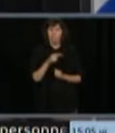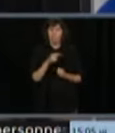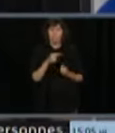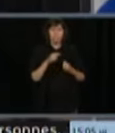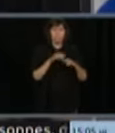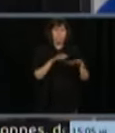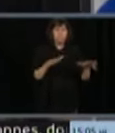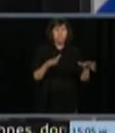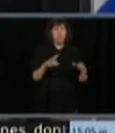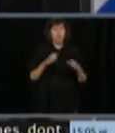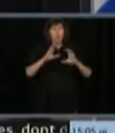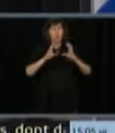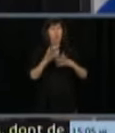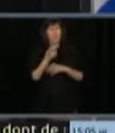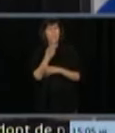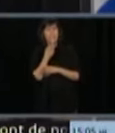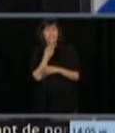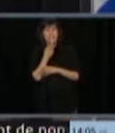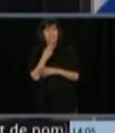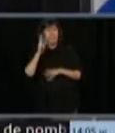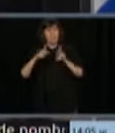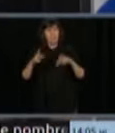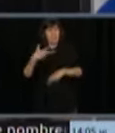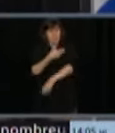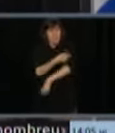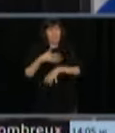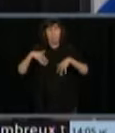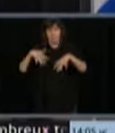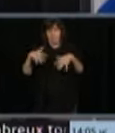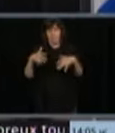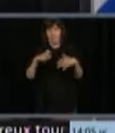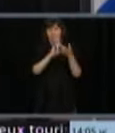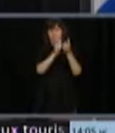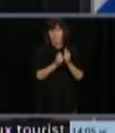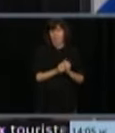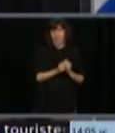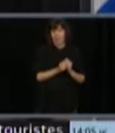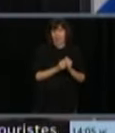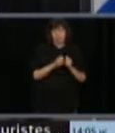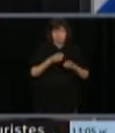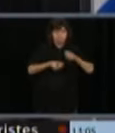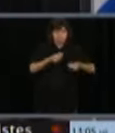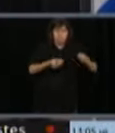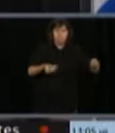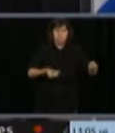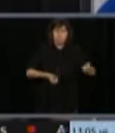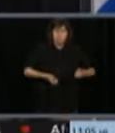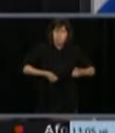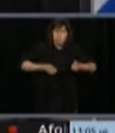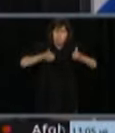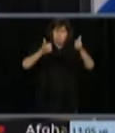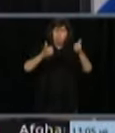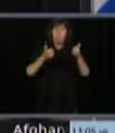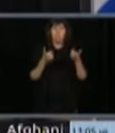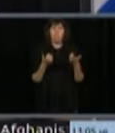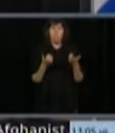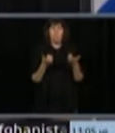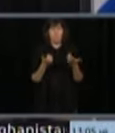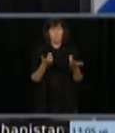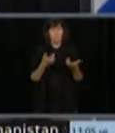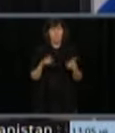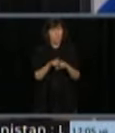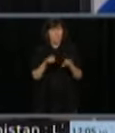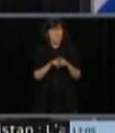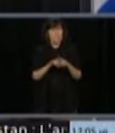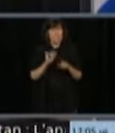le variant est beaucoup plus contagieux. Puis quand on l'attrape, les chances d'aller à l'hôpital sont plus élevées. Donc, on se